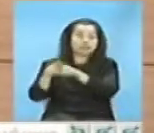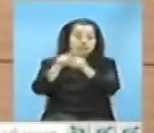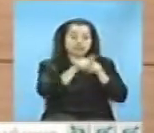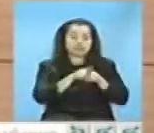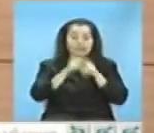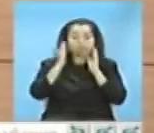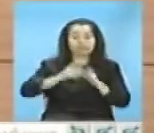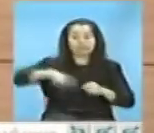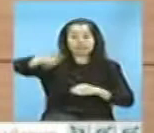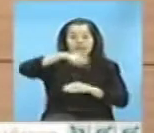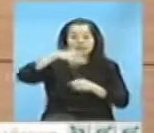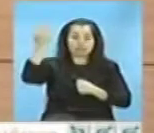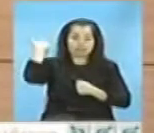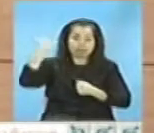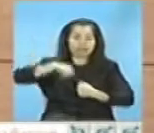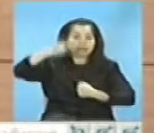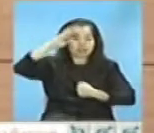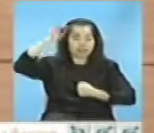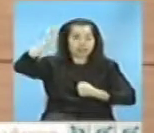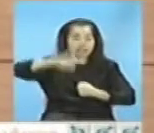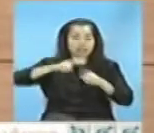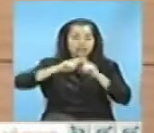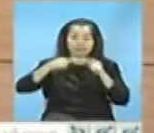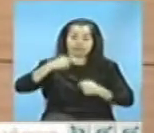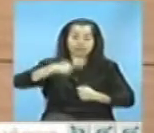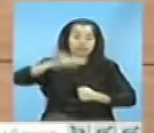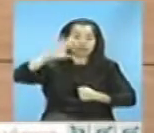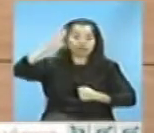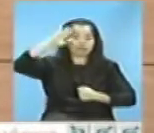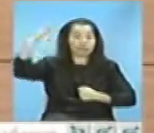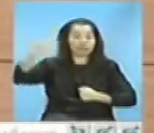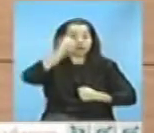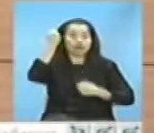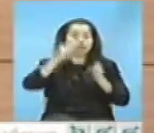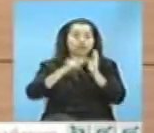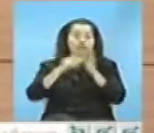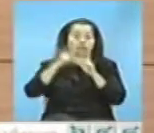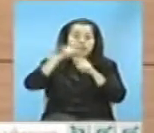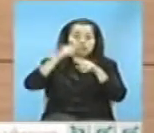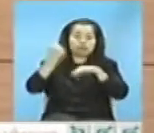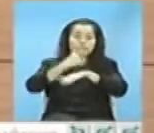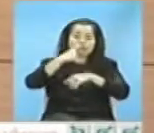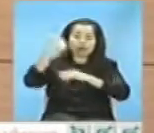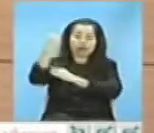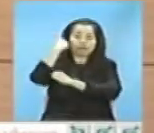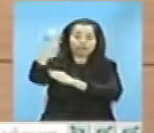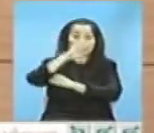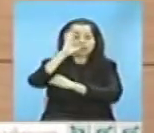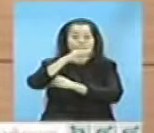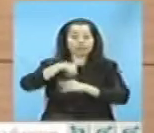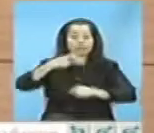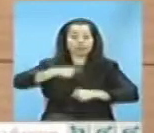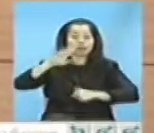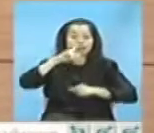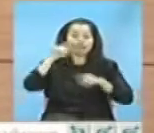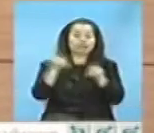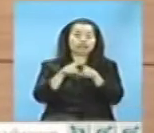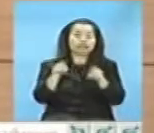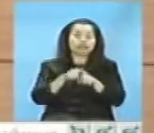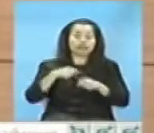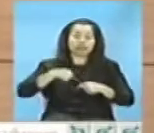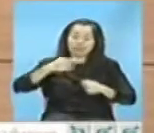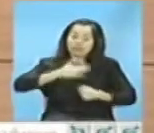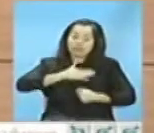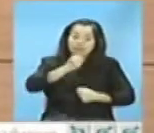ผมเป็นอดีตทหารก็จริงแต่ผมไม่ค่อยชอบการปฏิวัติเพราะว่าเป็นการใช้การรุนแรงและในสิ่งที่ฝืนใจ